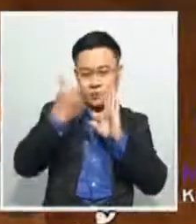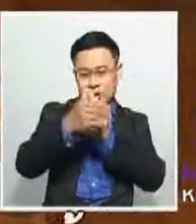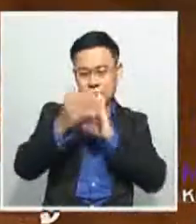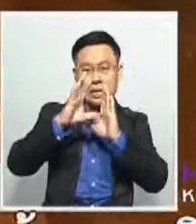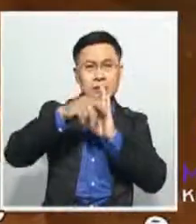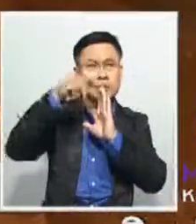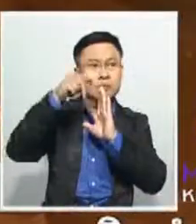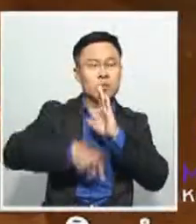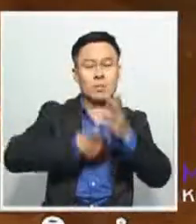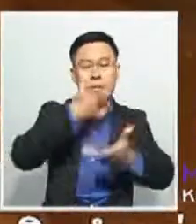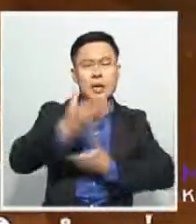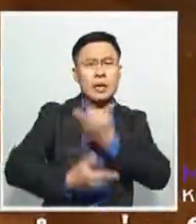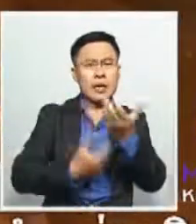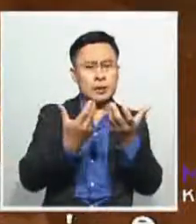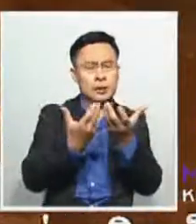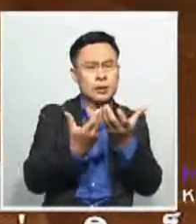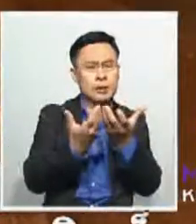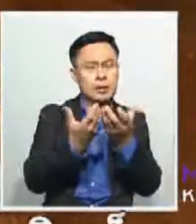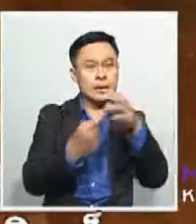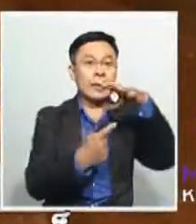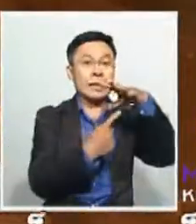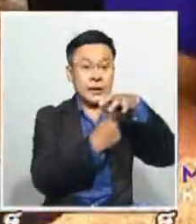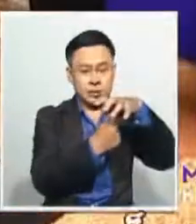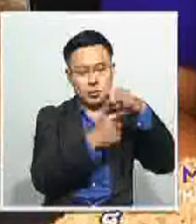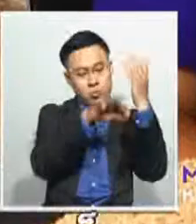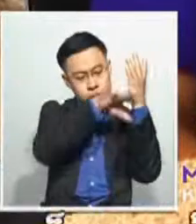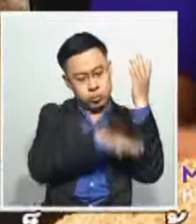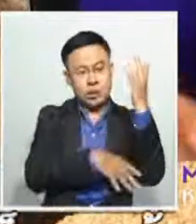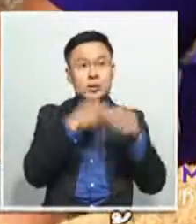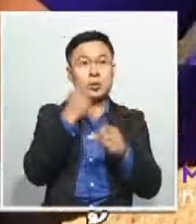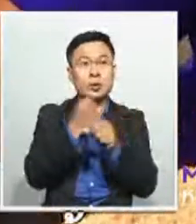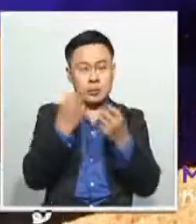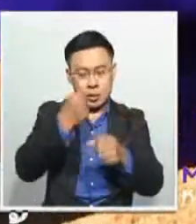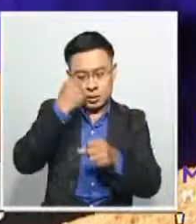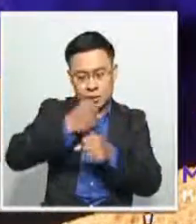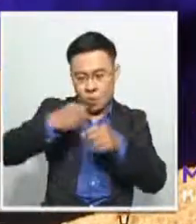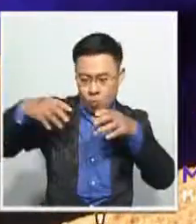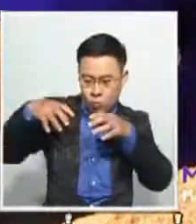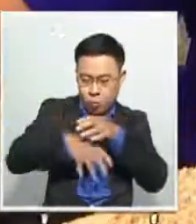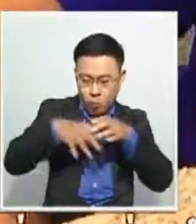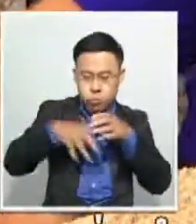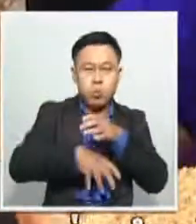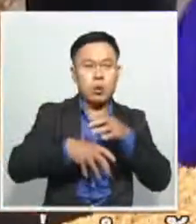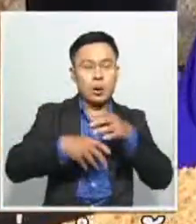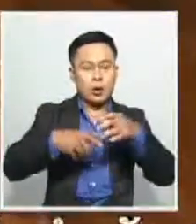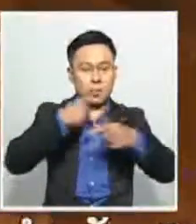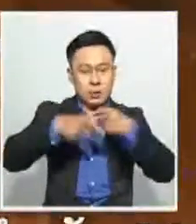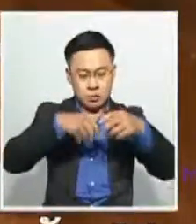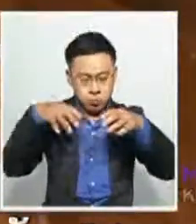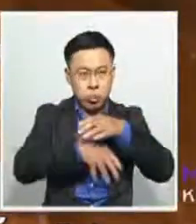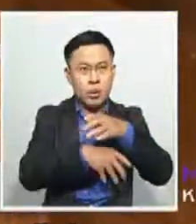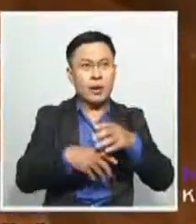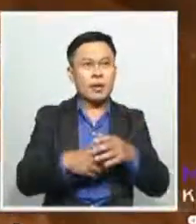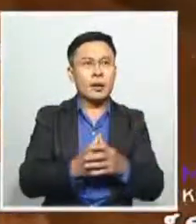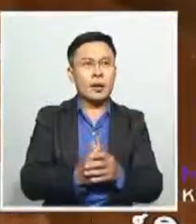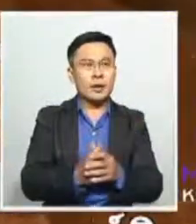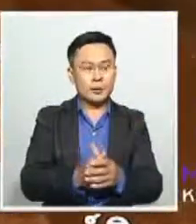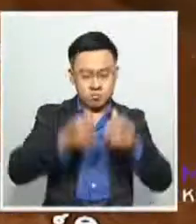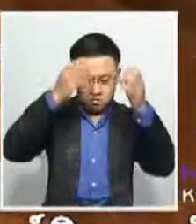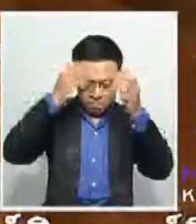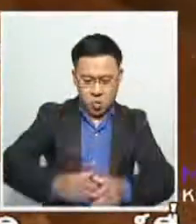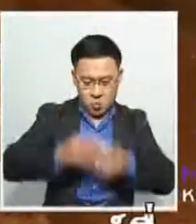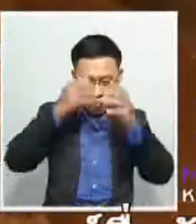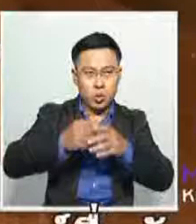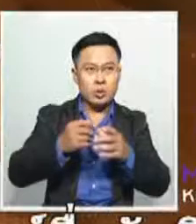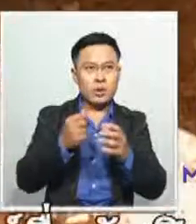กำลังทำอะไรกัน ตีก้อนเห็ด ก้อนเห็ดเหรอ ต้องทุบแรงขนาดนี้เลยเหรอคะ ค่ะ โอ้ยถุงไม่แตกเลยฮะ ไม่ค่ะดู